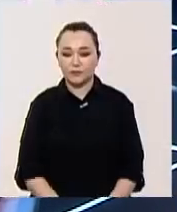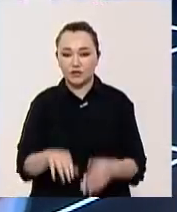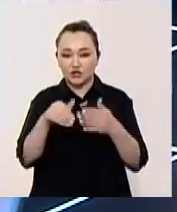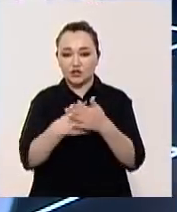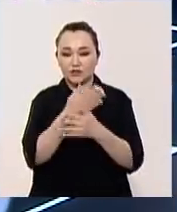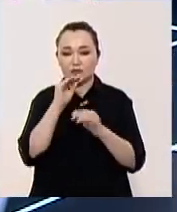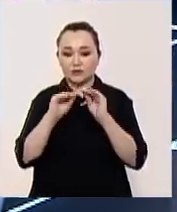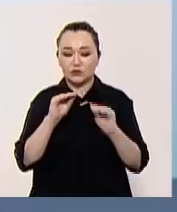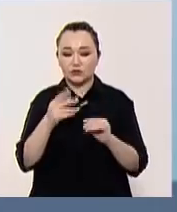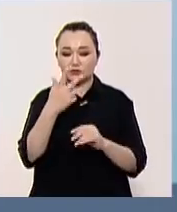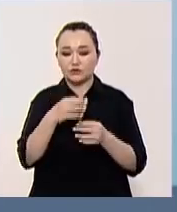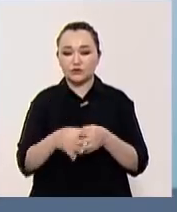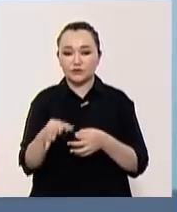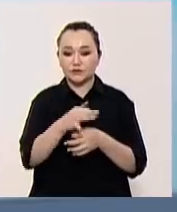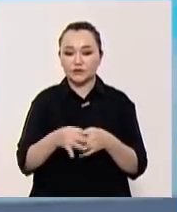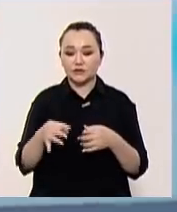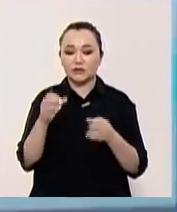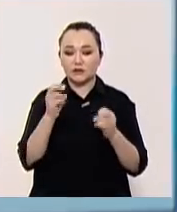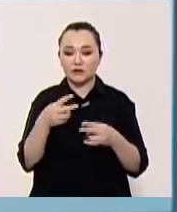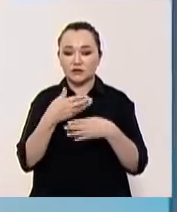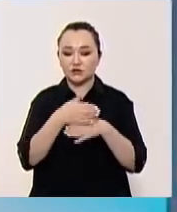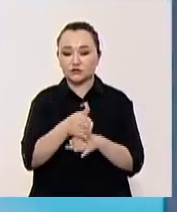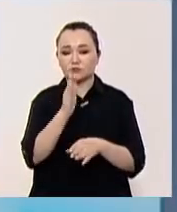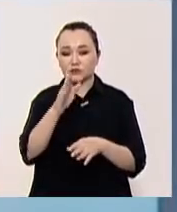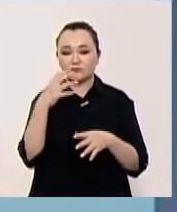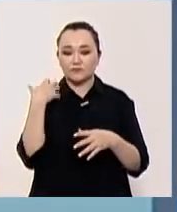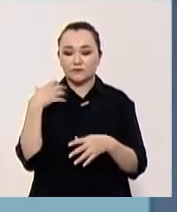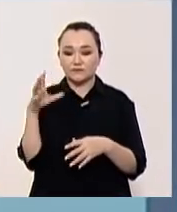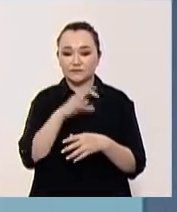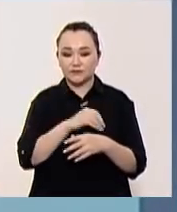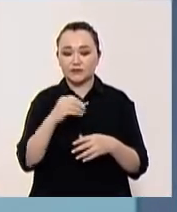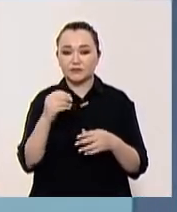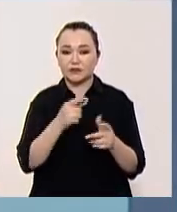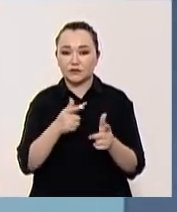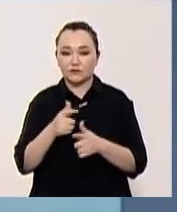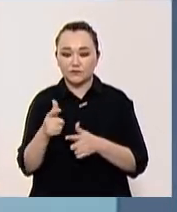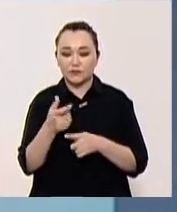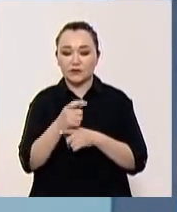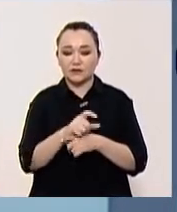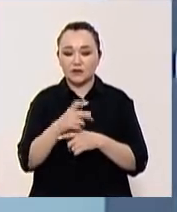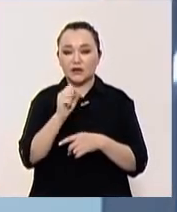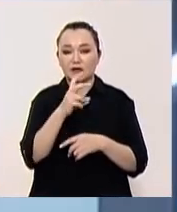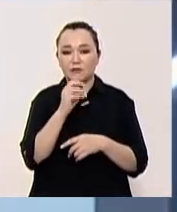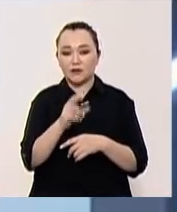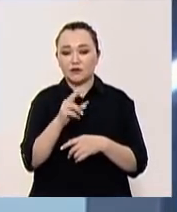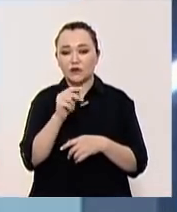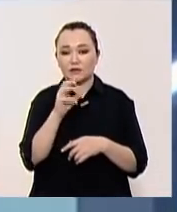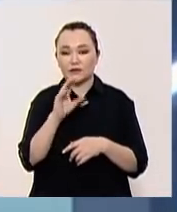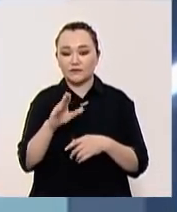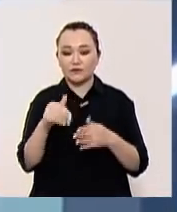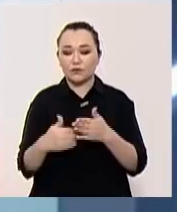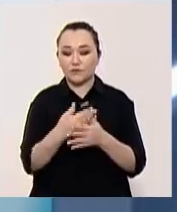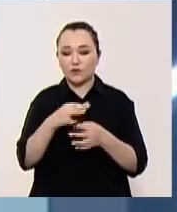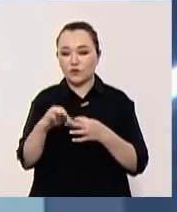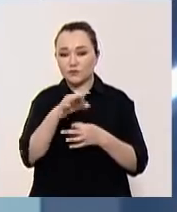Жаңадан құрылатын үш облыстың аумағы қалай бөлінетінін шенеуніктер пысықтап жатыр. Ұлттық экономика министрі Әлібек Қуантыров жаңа